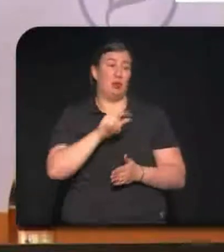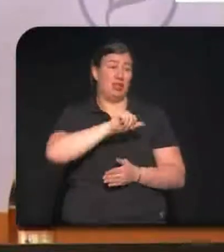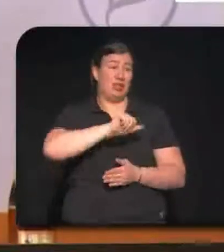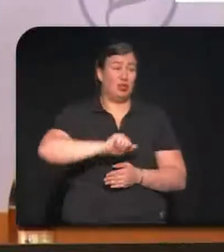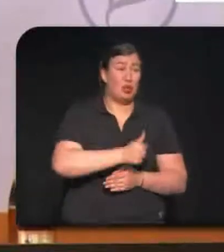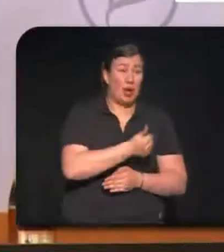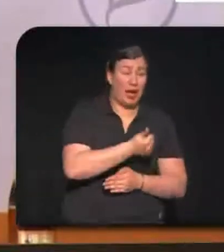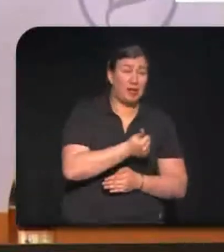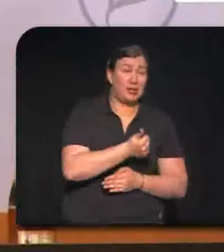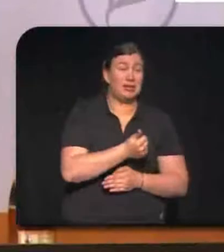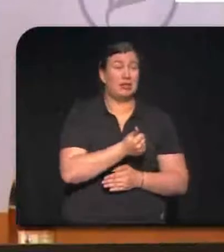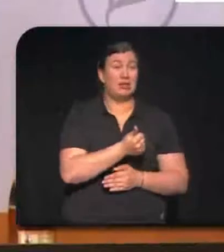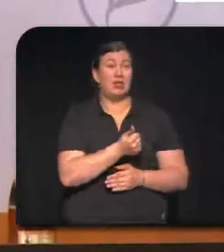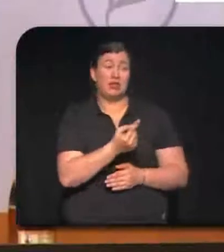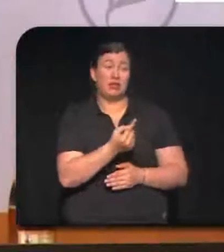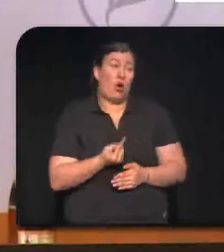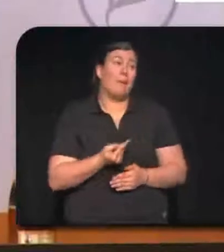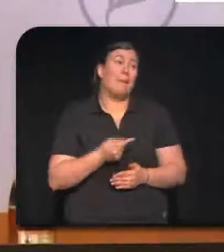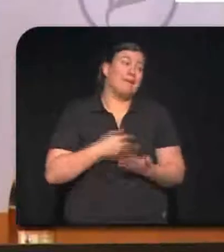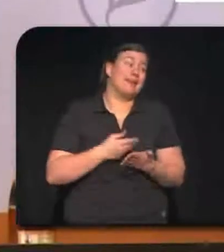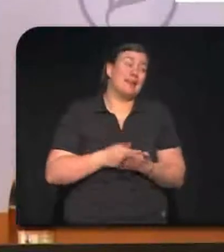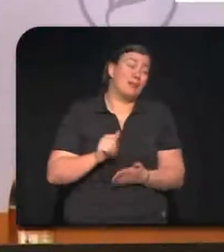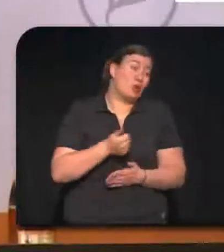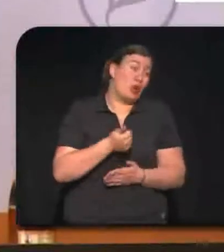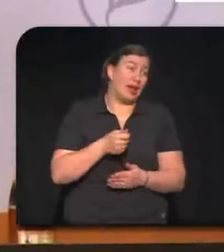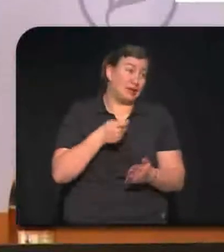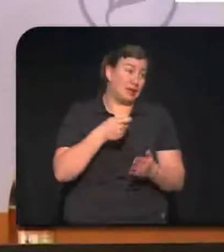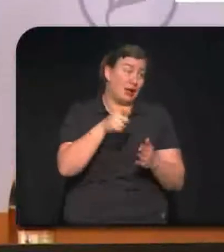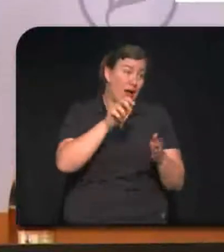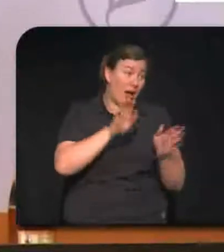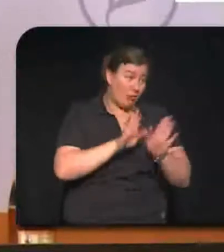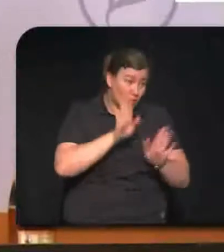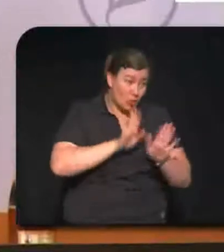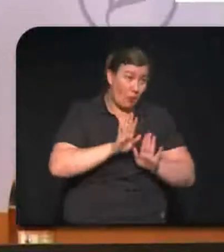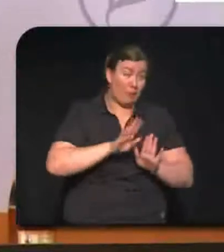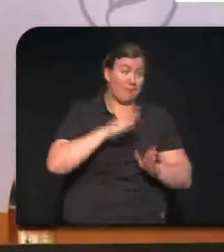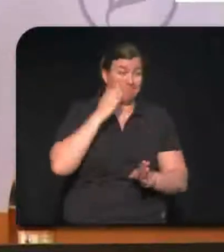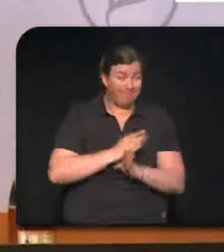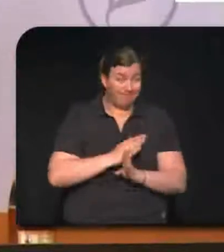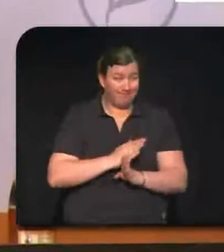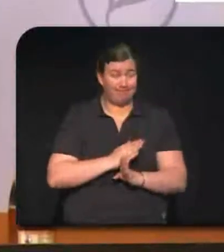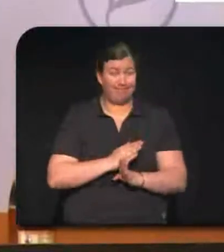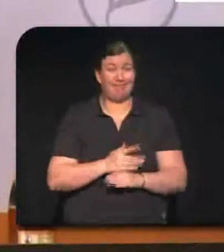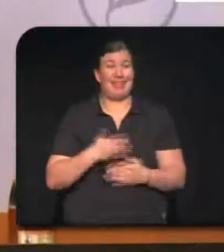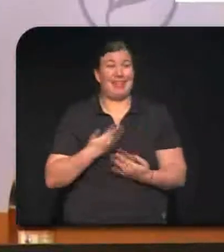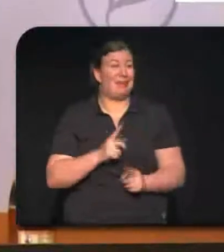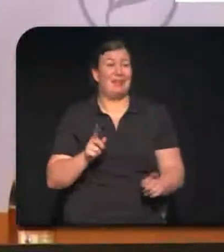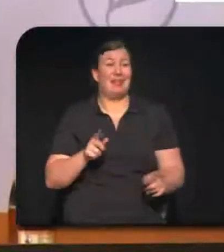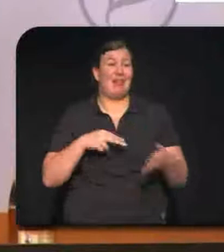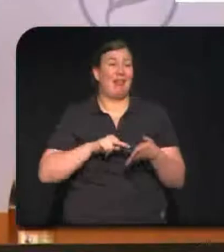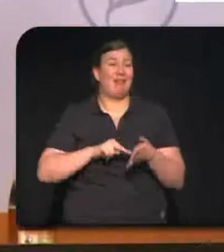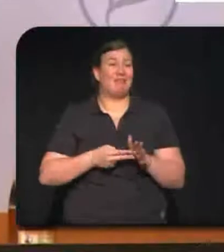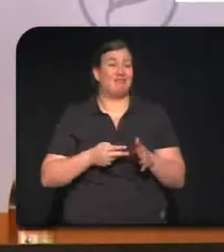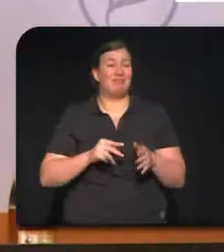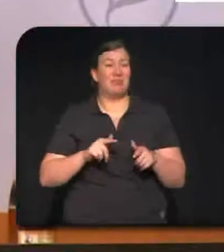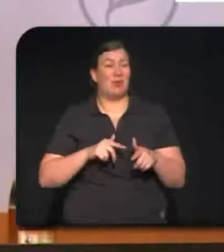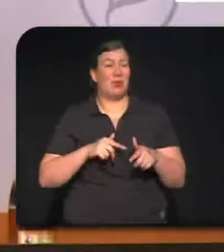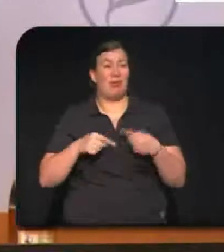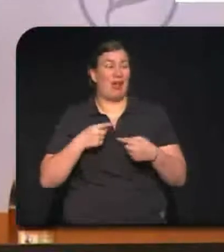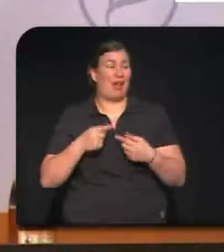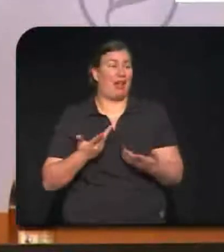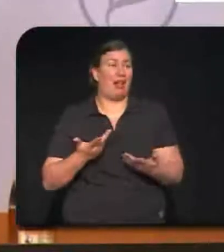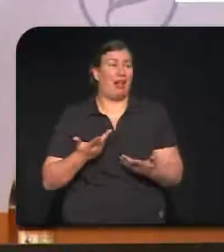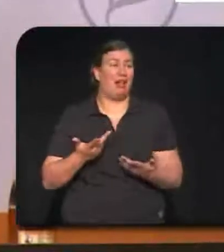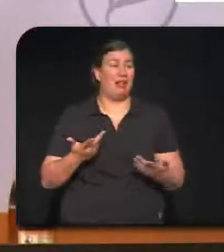wer zuerst kommt mal zuerst Punkt es gibt keine Regelung es ist nirgends